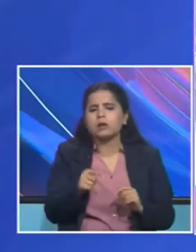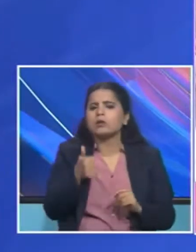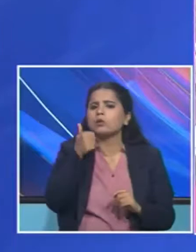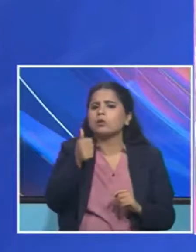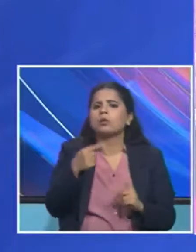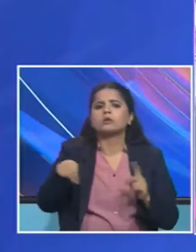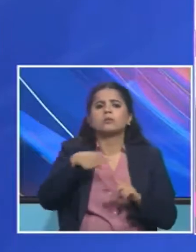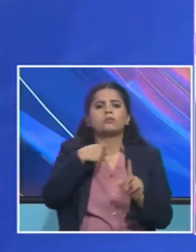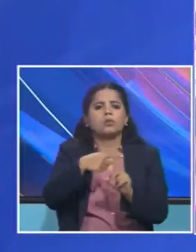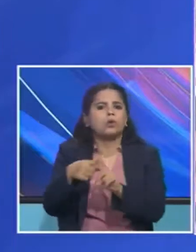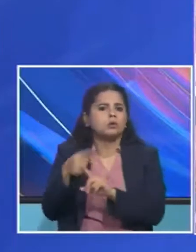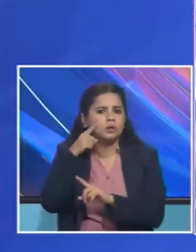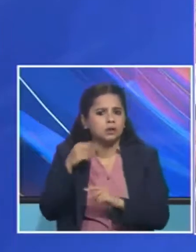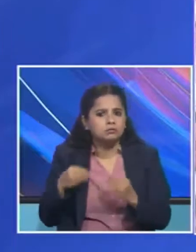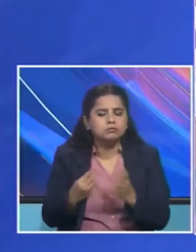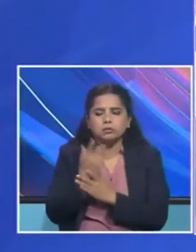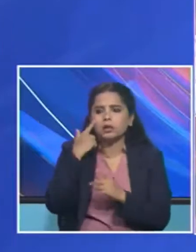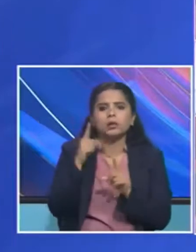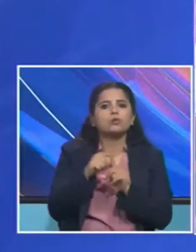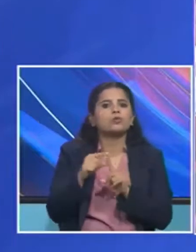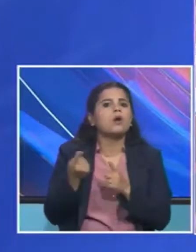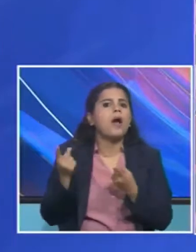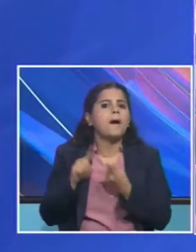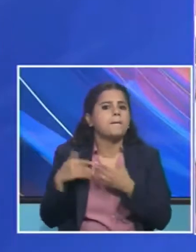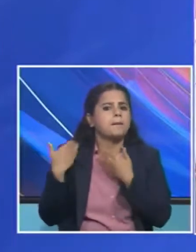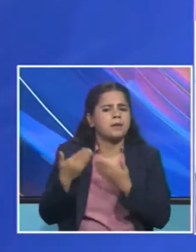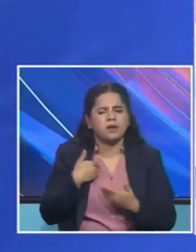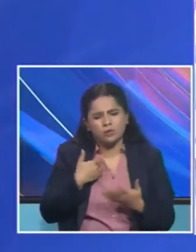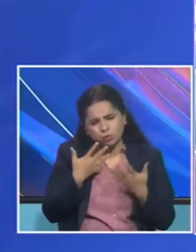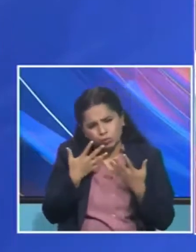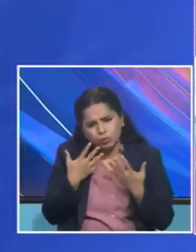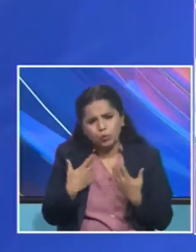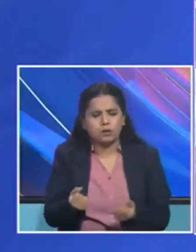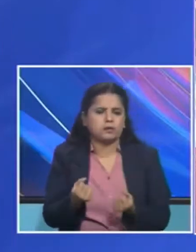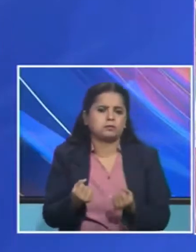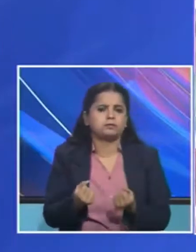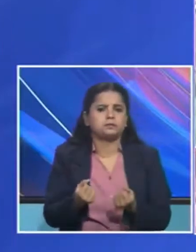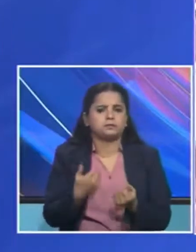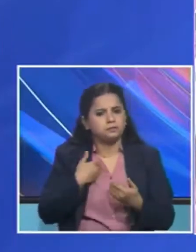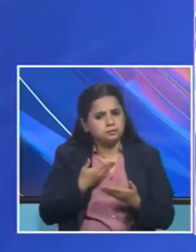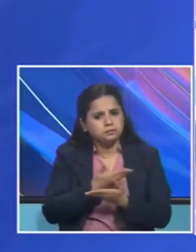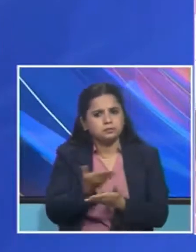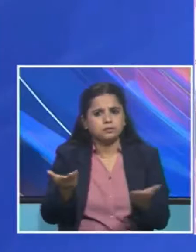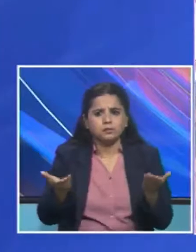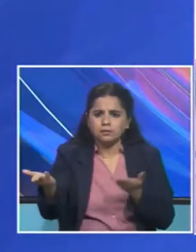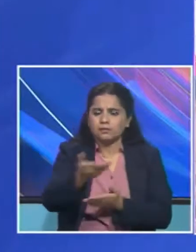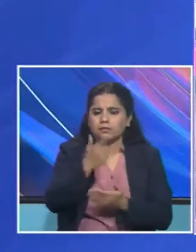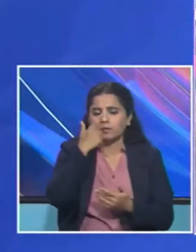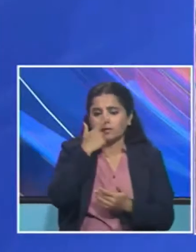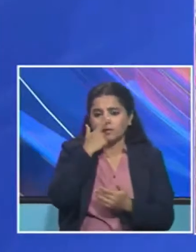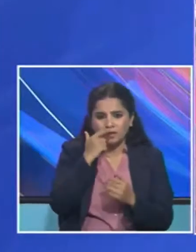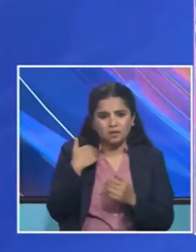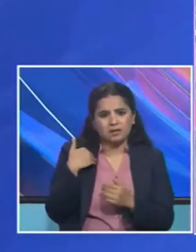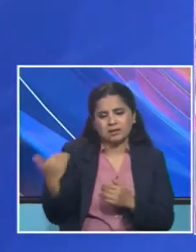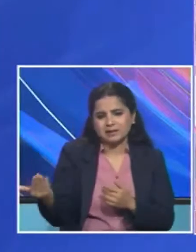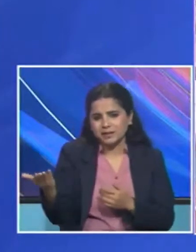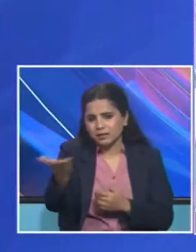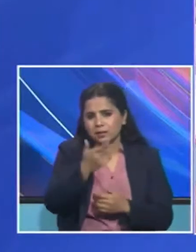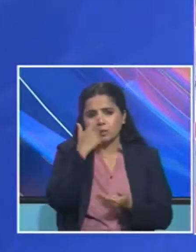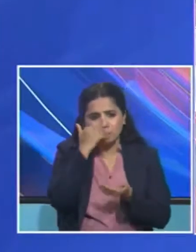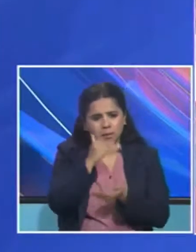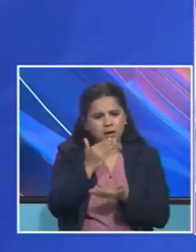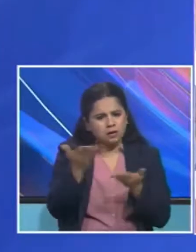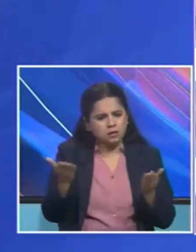का संचार हुआ है। मैं चाहती हूँ कि हमारी सभी बहनें व बेटियाँ अधिक से